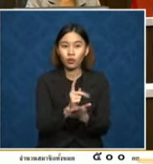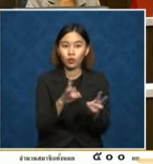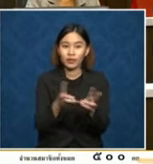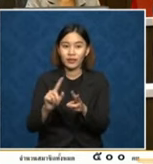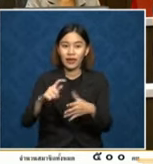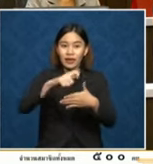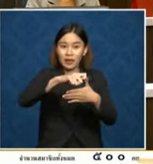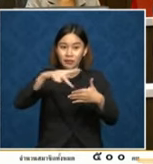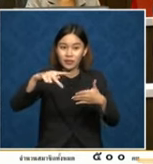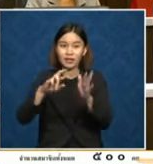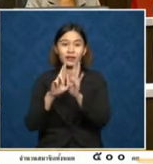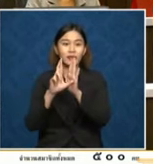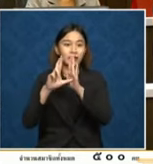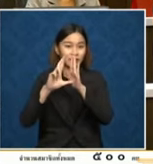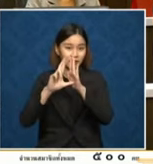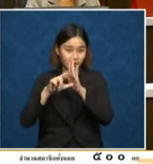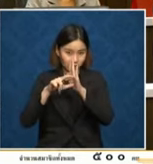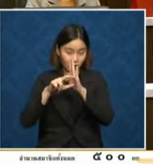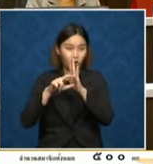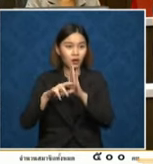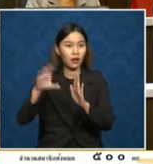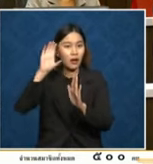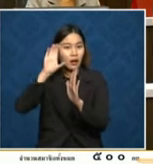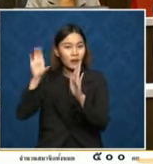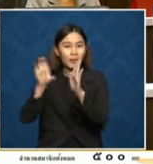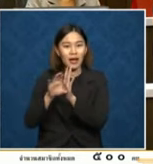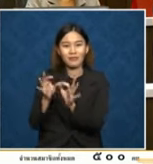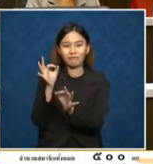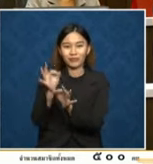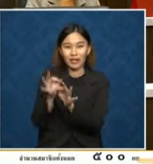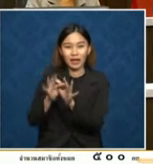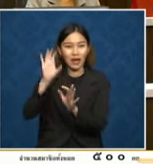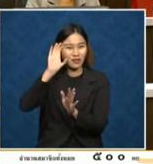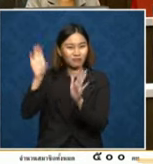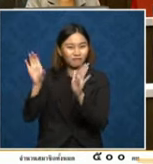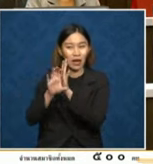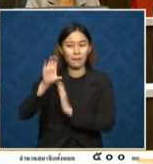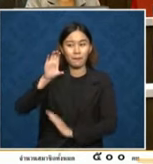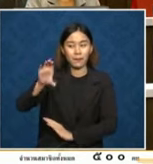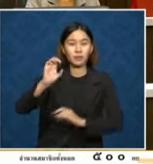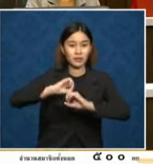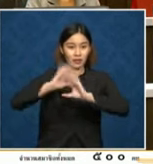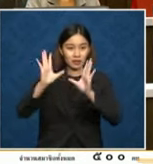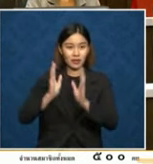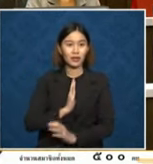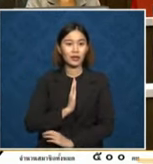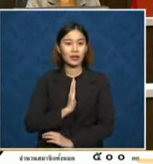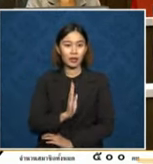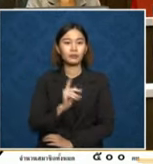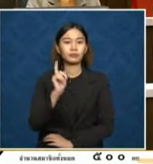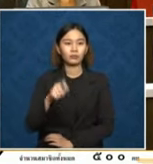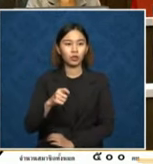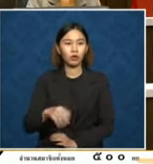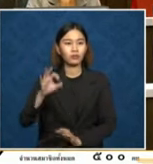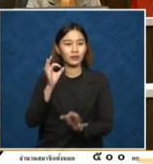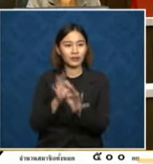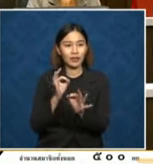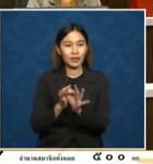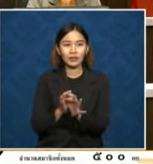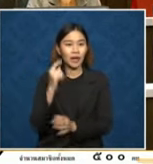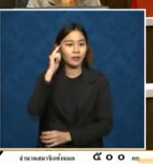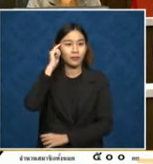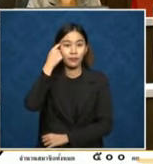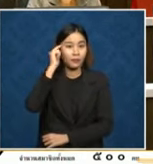คชัน TikTok โดยใช้ภาพของธนาคารชัดเจนครับอันนี้ต้องให้ความเป็นธรรมนะครับก็คือว่าธนาคารไม่มีส่ว